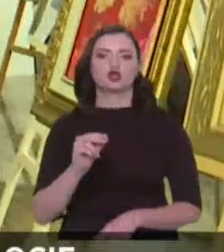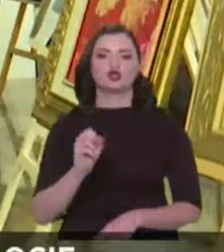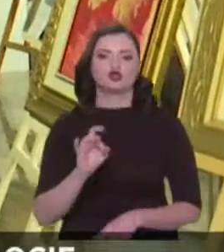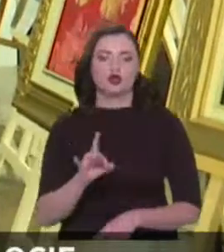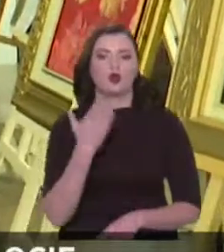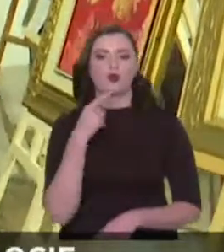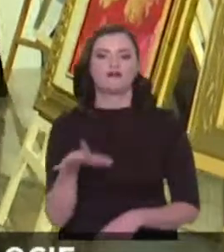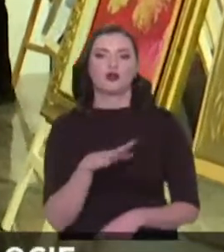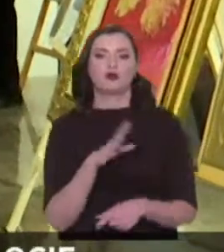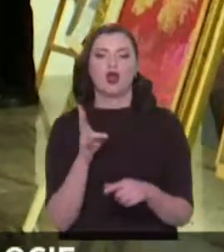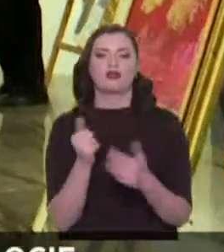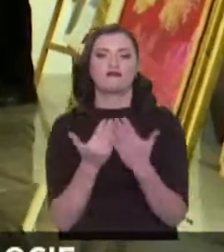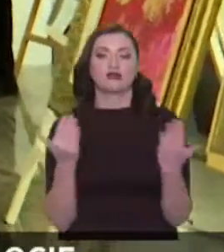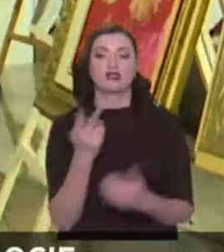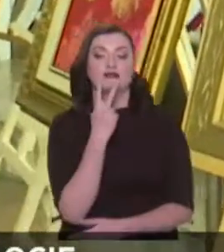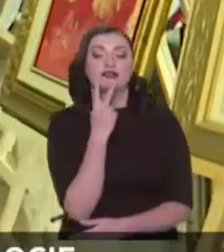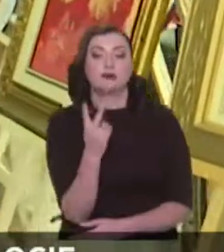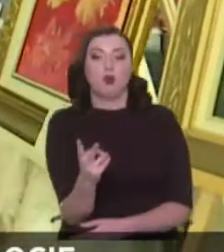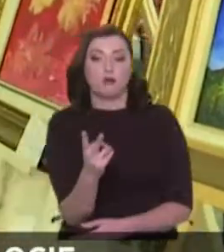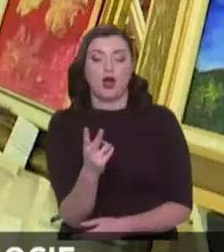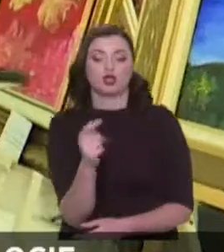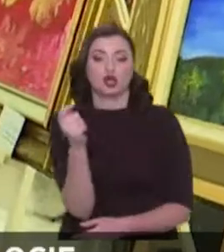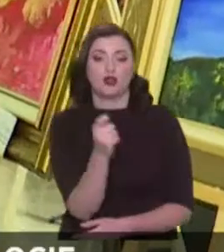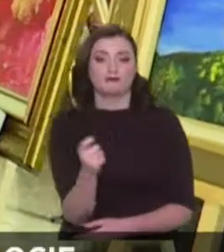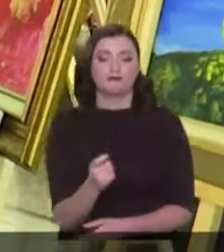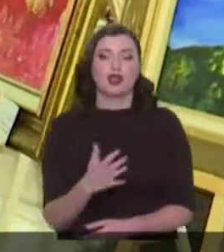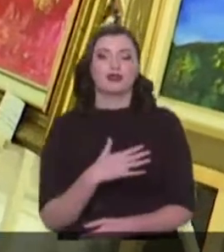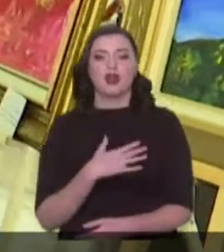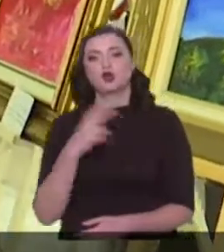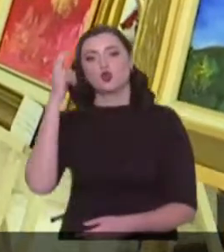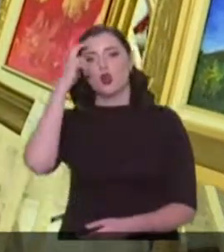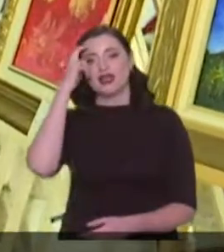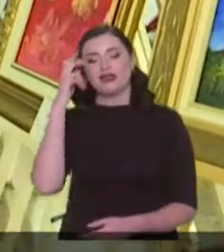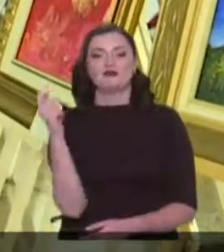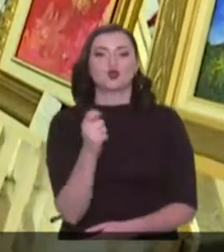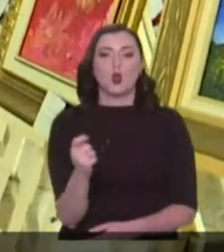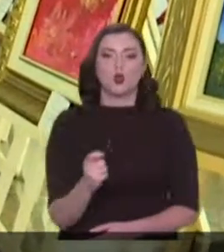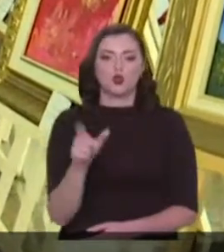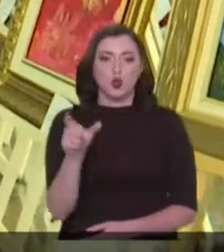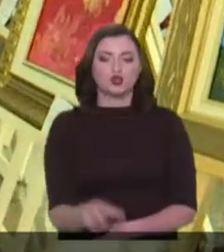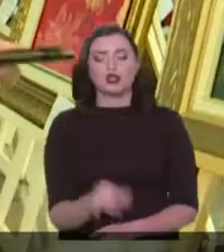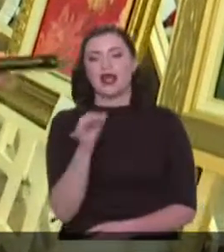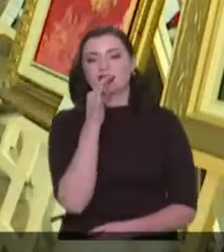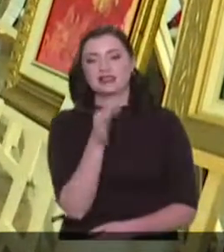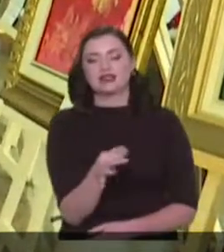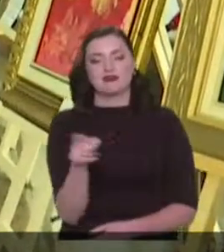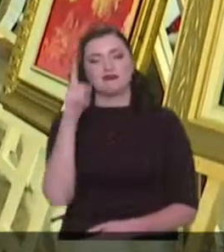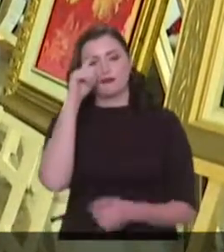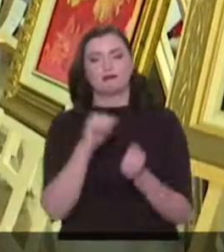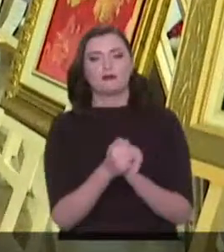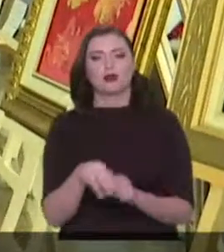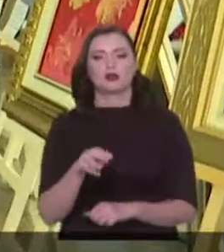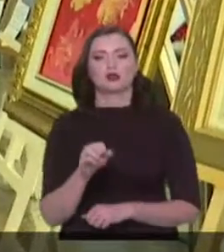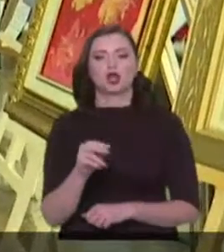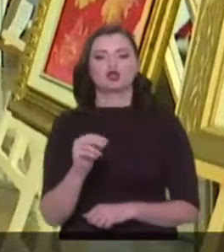була на виставці, то побачила роботи нашого київського художника і сказала, що, а ви ж пам'ятаєте, Маргарет